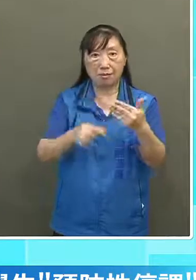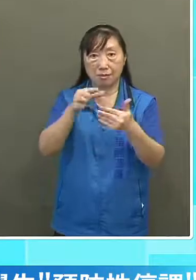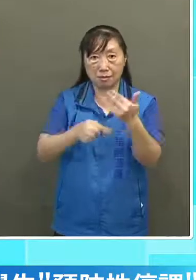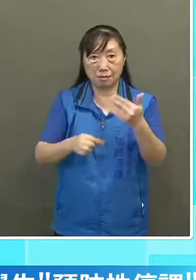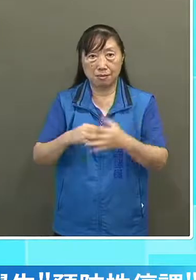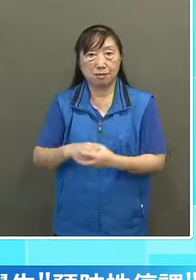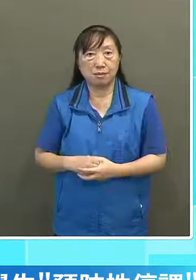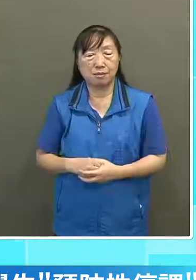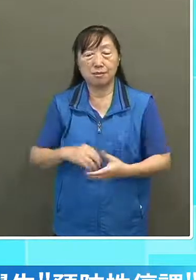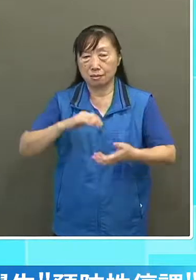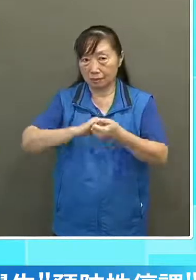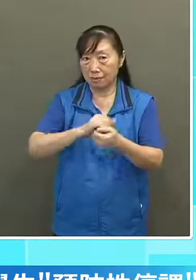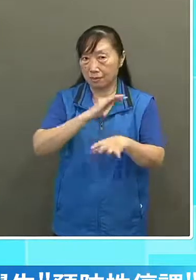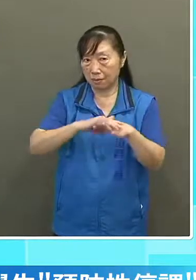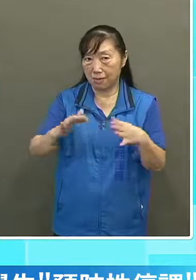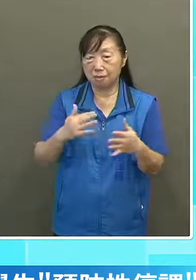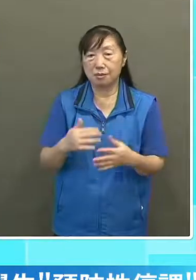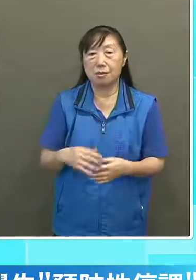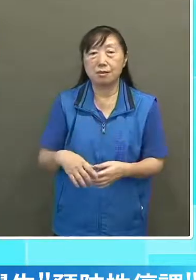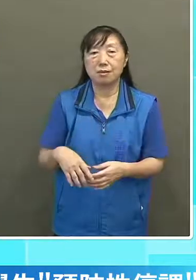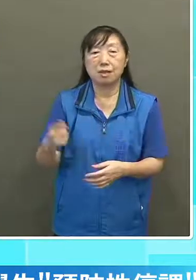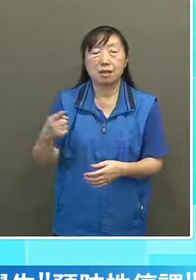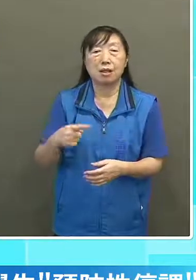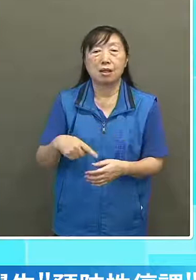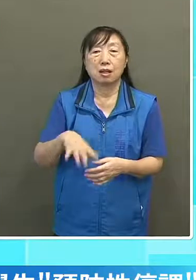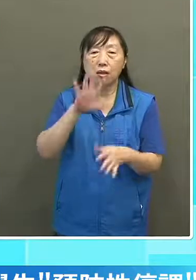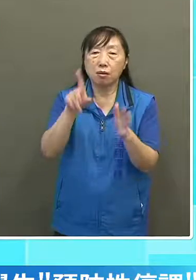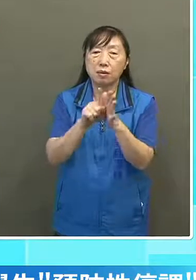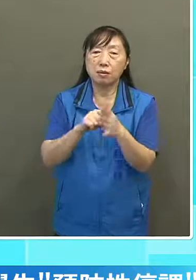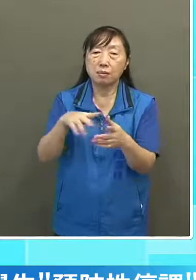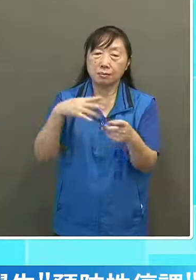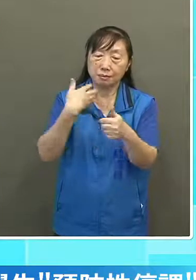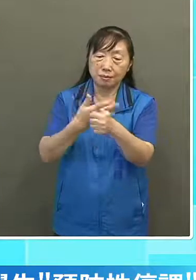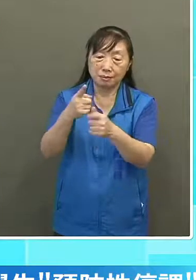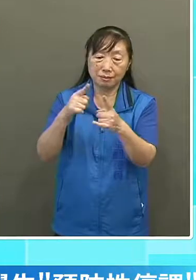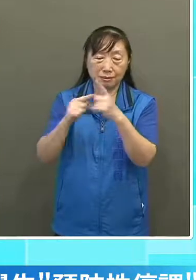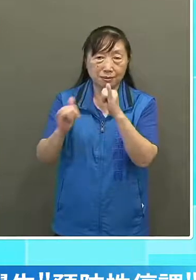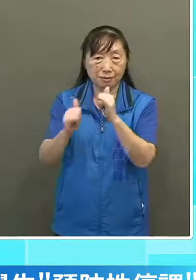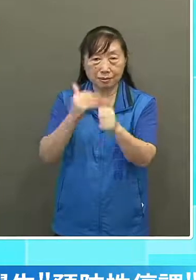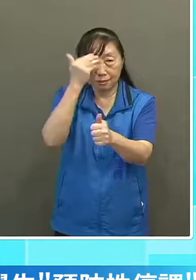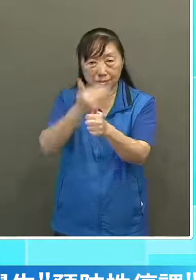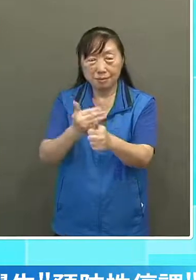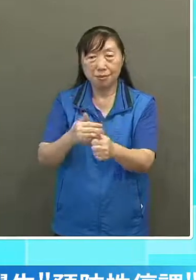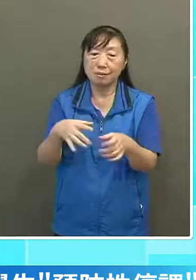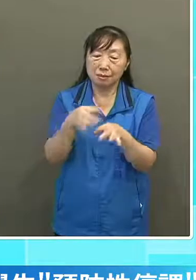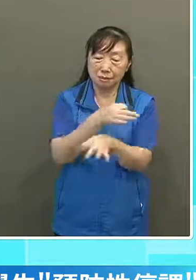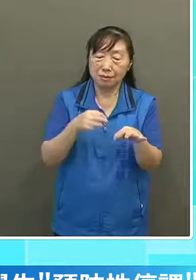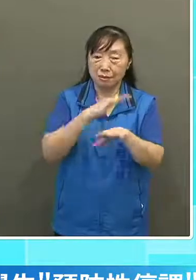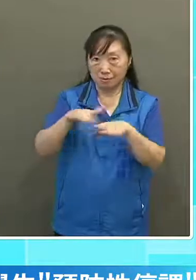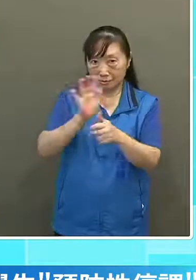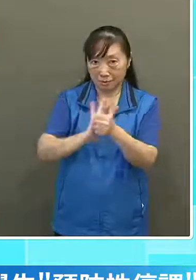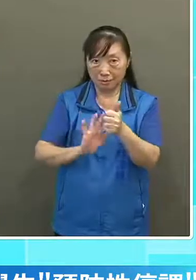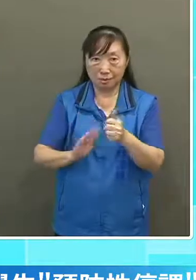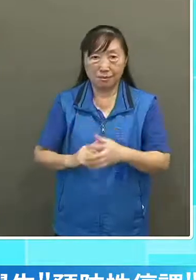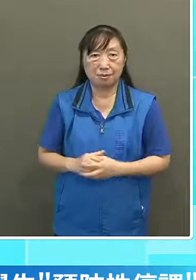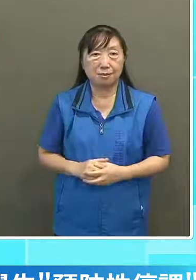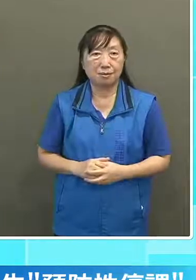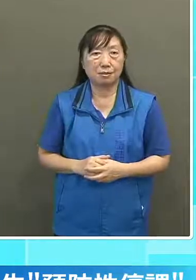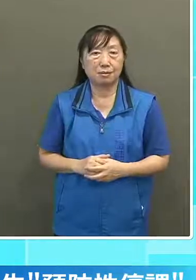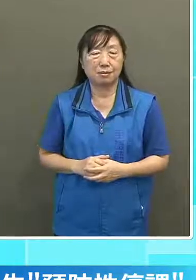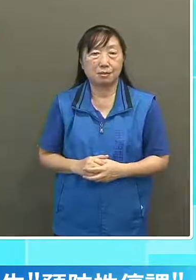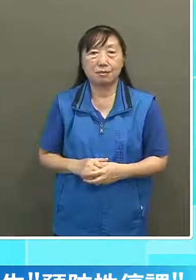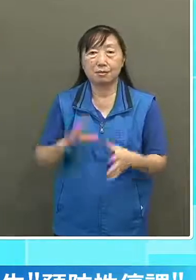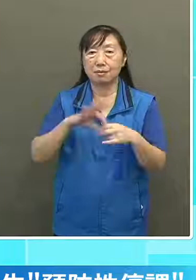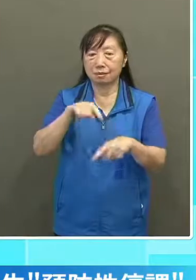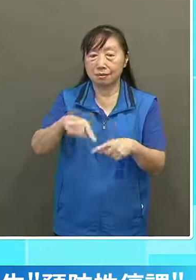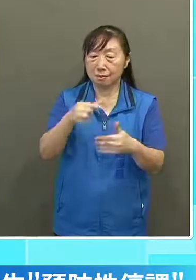作为一定会干扰到我们民众生活的便利性，也会对我们的经济造成一定的影响。所以在这些